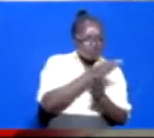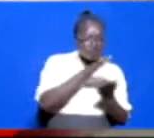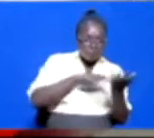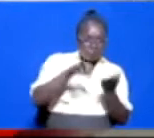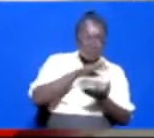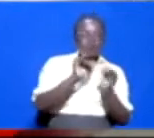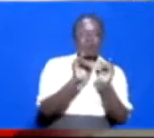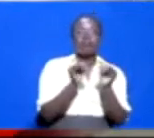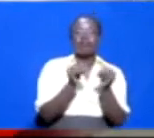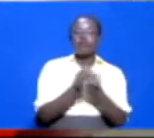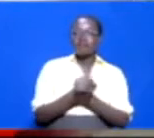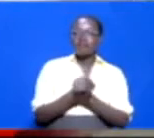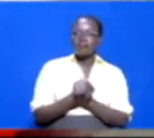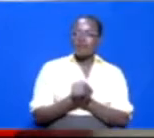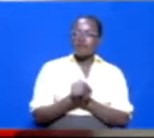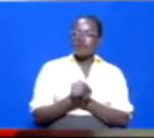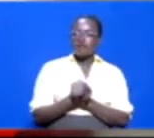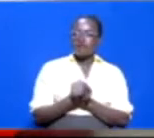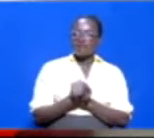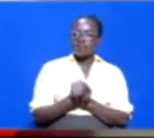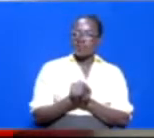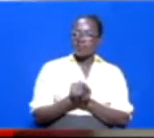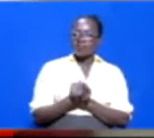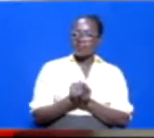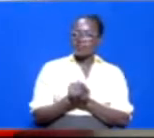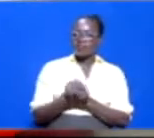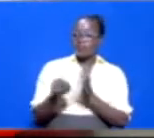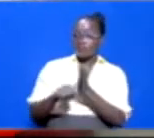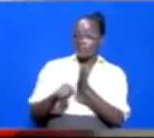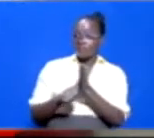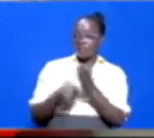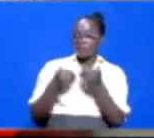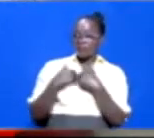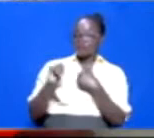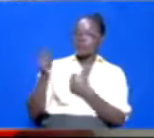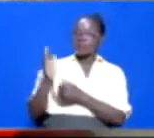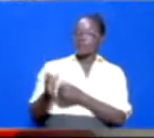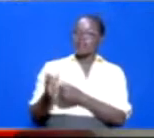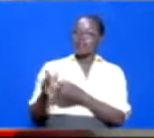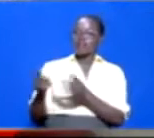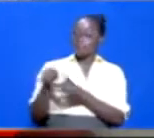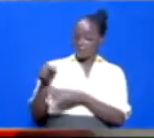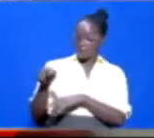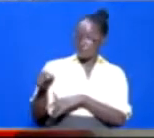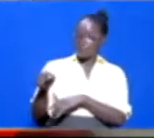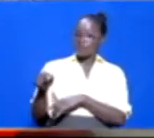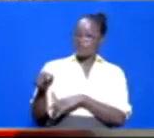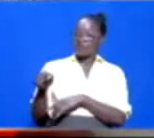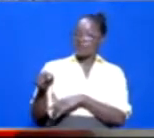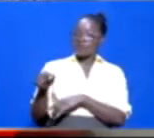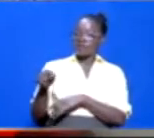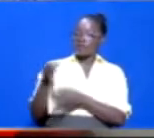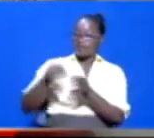wapya? Nafikiri shida ambayo tutakuwa nayo kama Wakenya inaanzia hapo. Kwa sababu